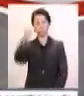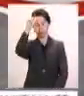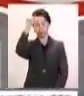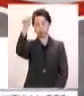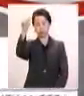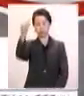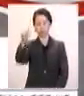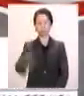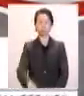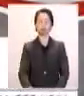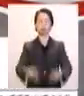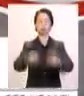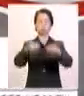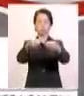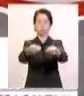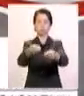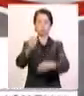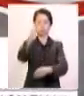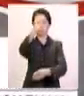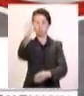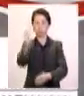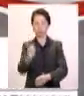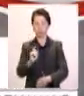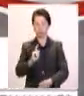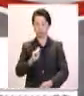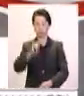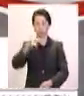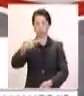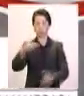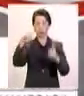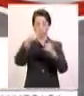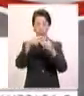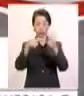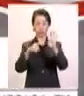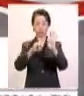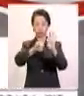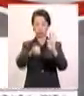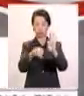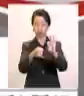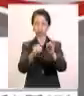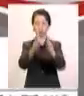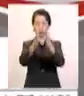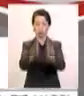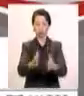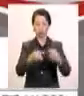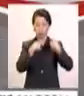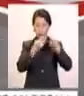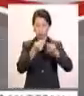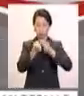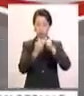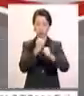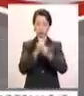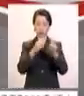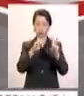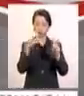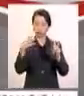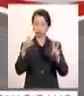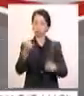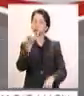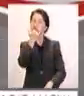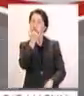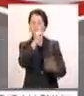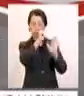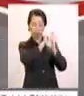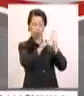Assalamualaikum, salam sejahtera. Pemberian dividen tabung haji TH kepada lebih 9 juta pendeposit sejak 2014 menyalahi Akta